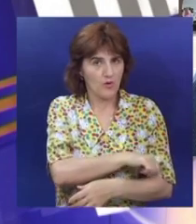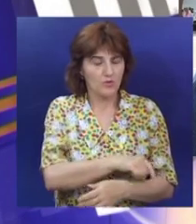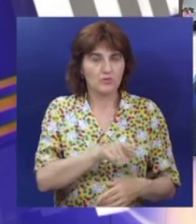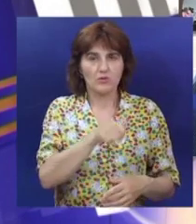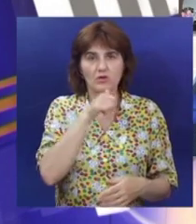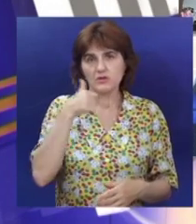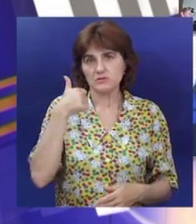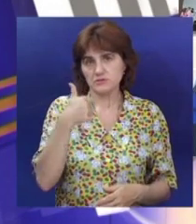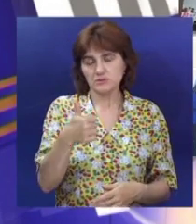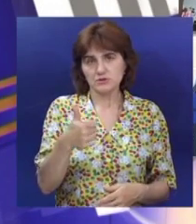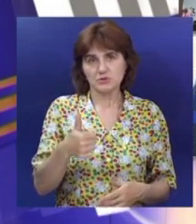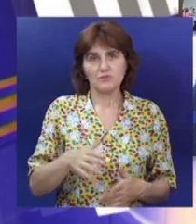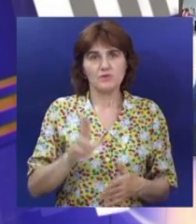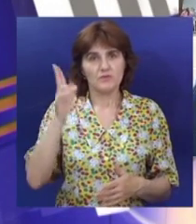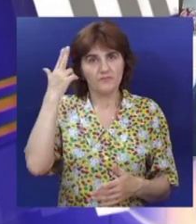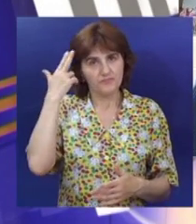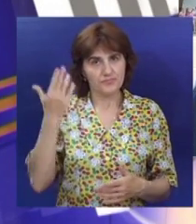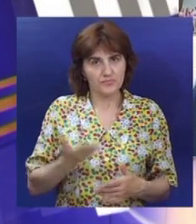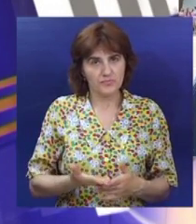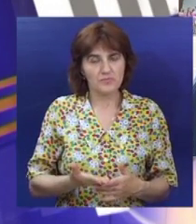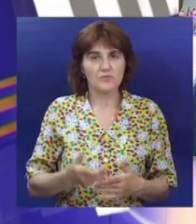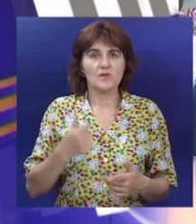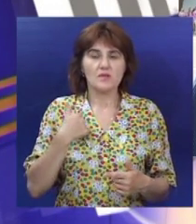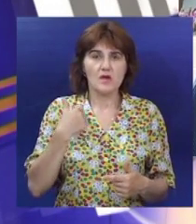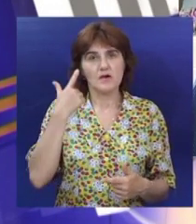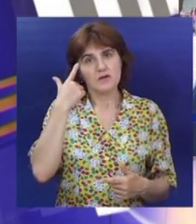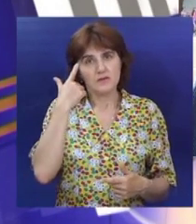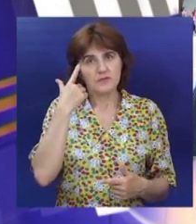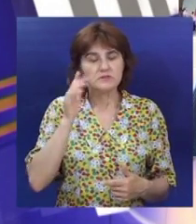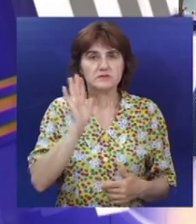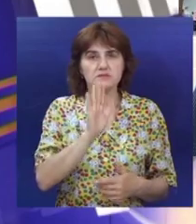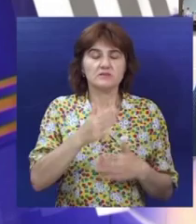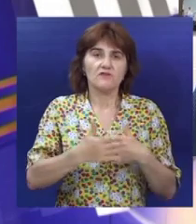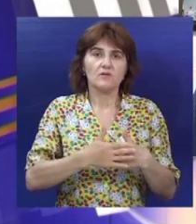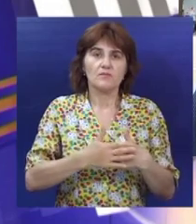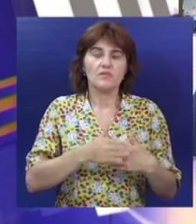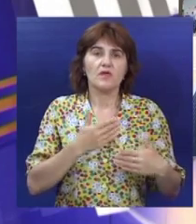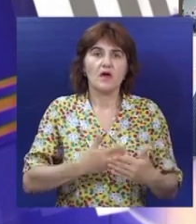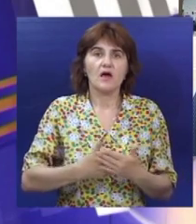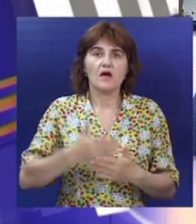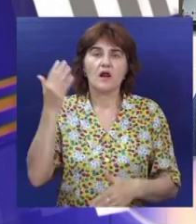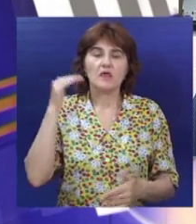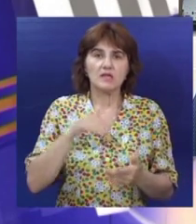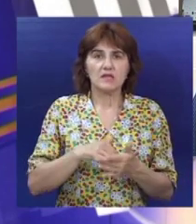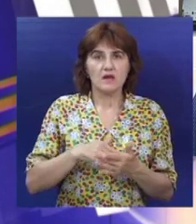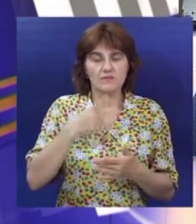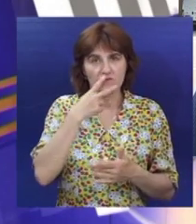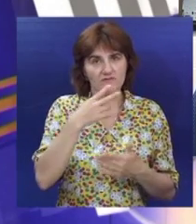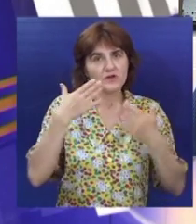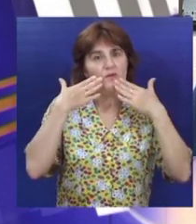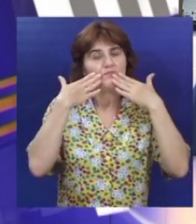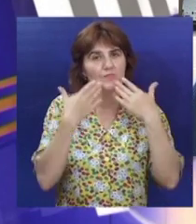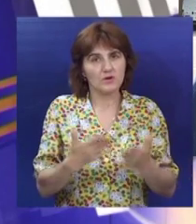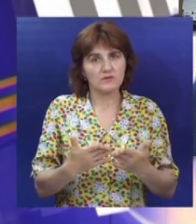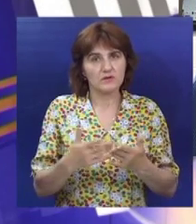proteklih nekoliko godina i to je najsjajnija značka na listi investitora i mislim da njihov odnos prema gradu zaista zaslužuje